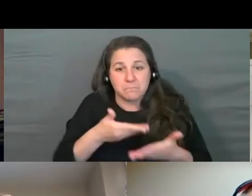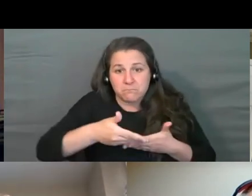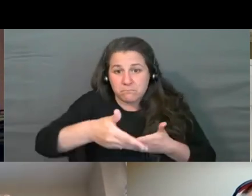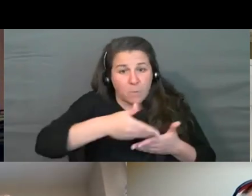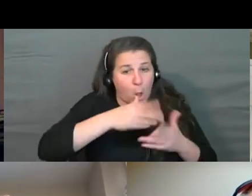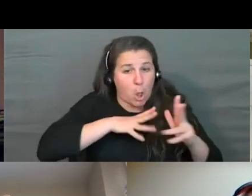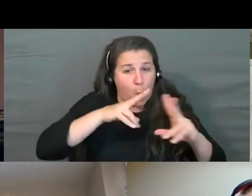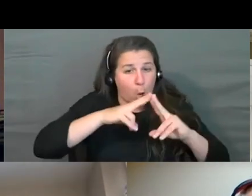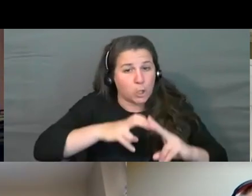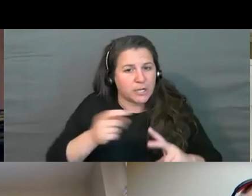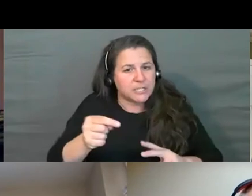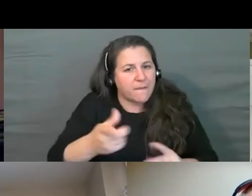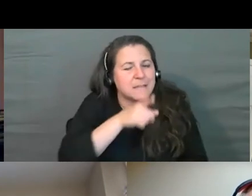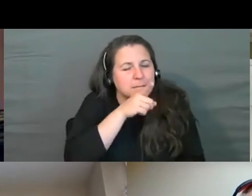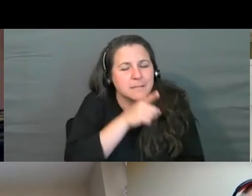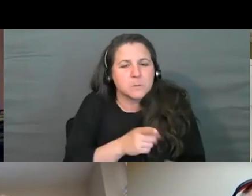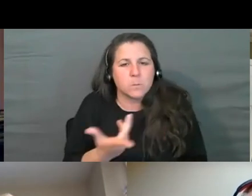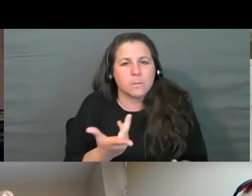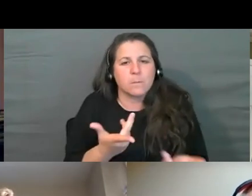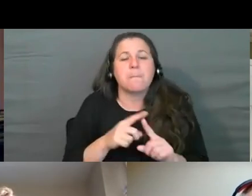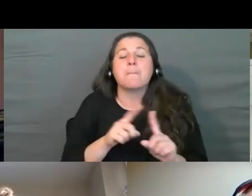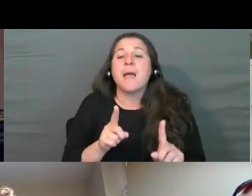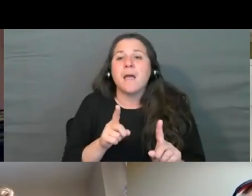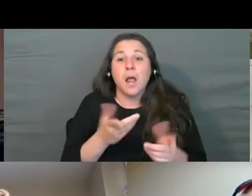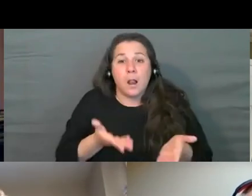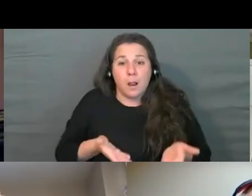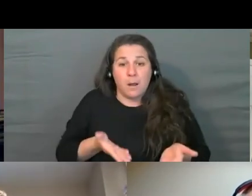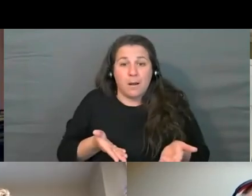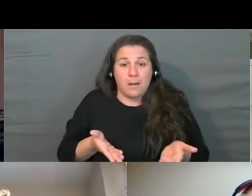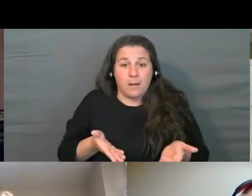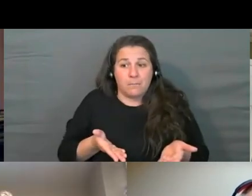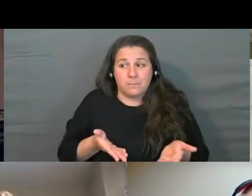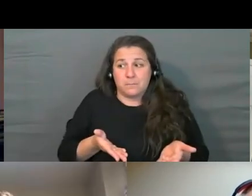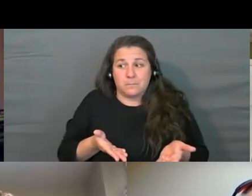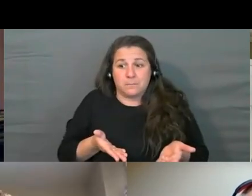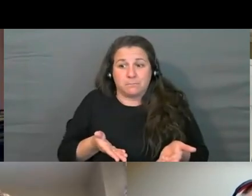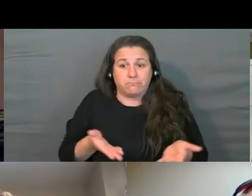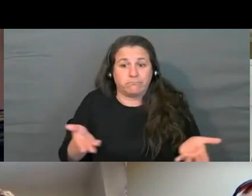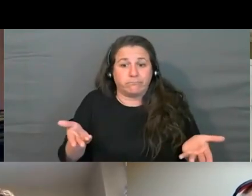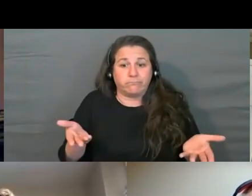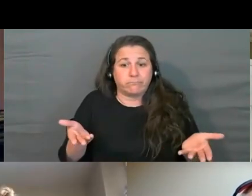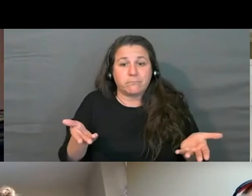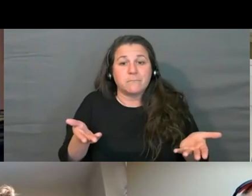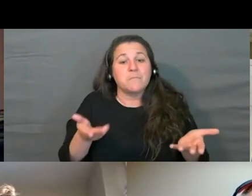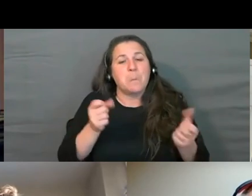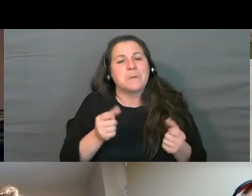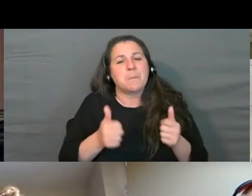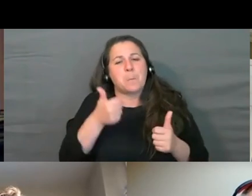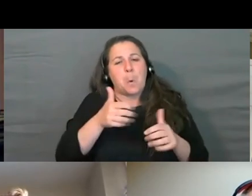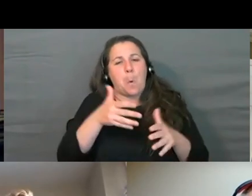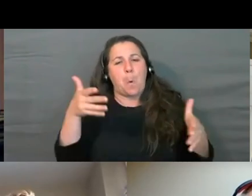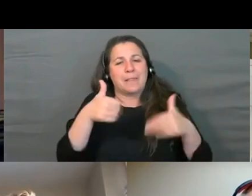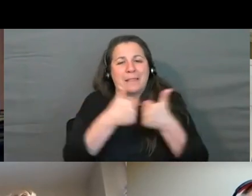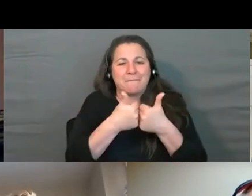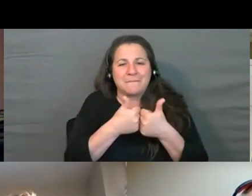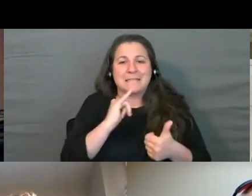venir là-dessus, certainement. Mmh. Mais en tout cas, au moment où on se parle, c'est certain que ça peut être un plus grand défi pour les gens qui ont besoin de